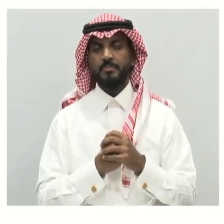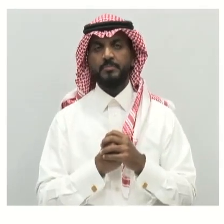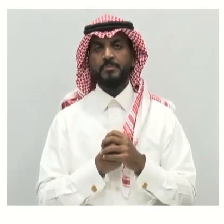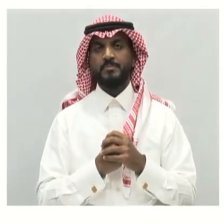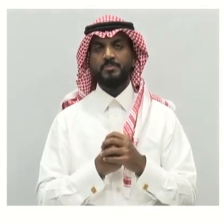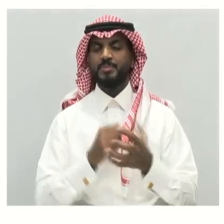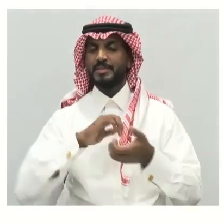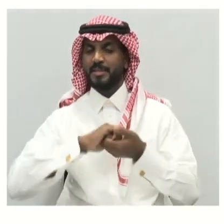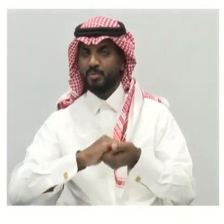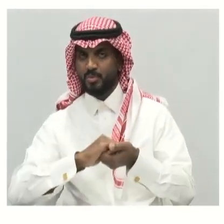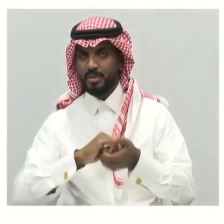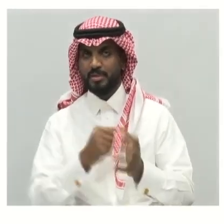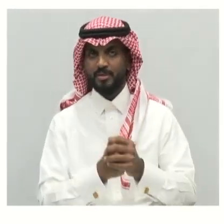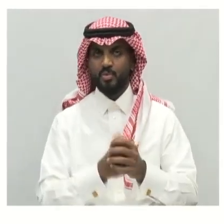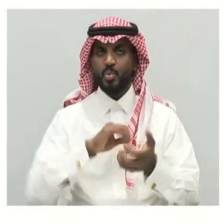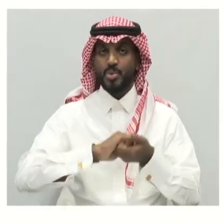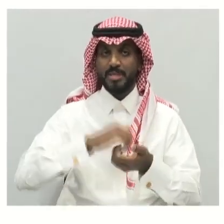صديقنا وصديقتنا